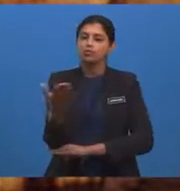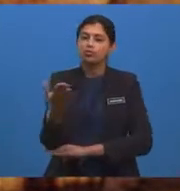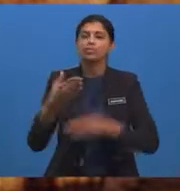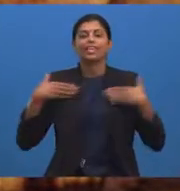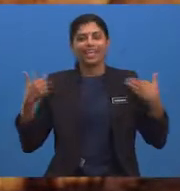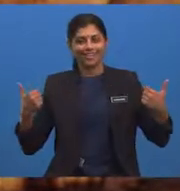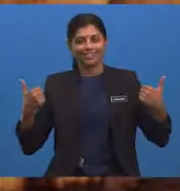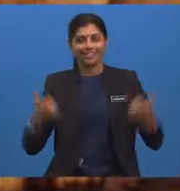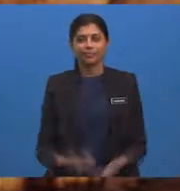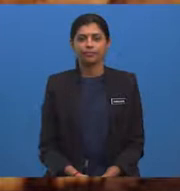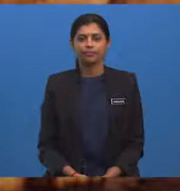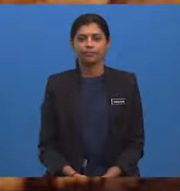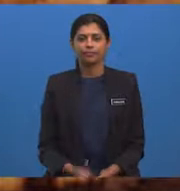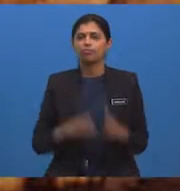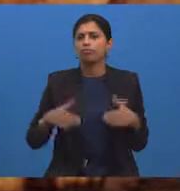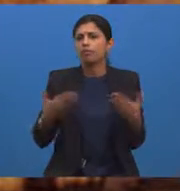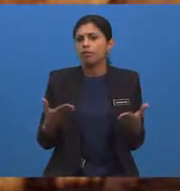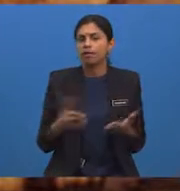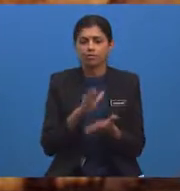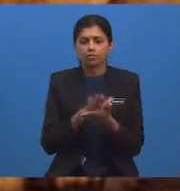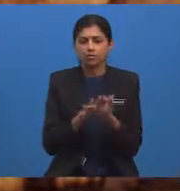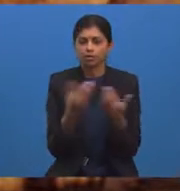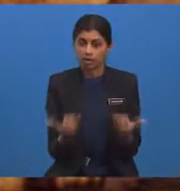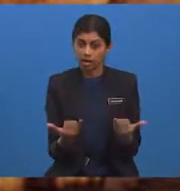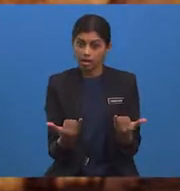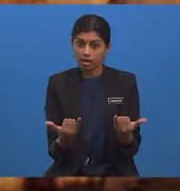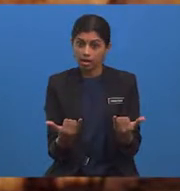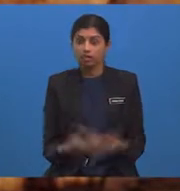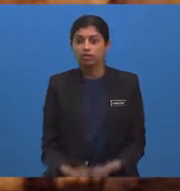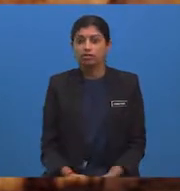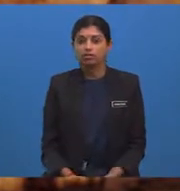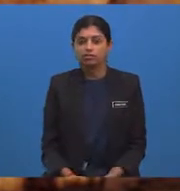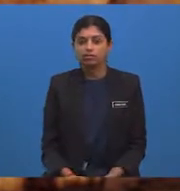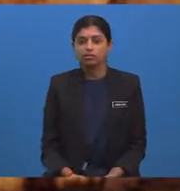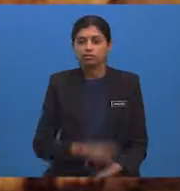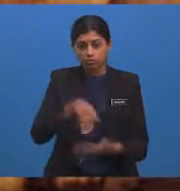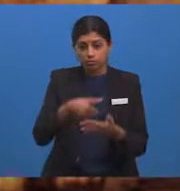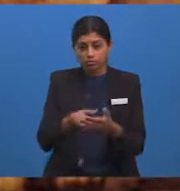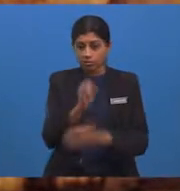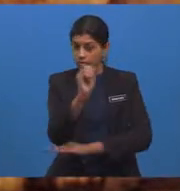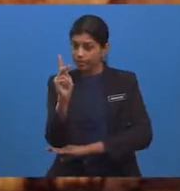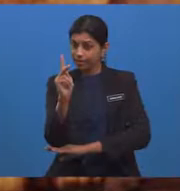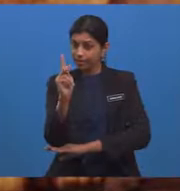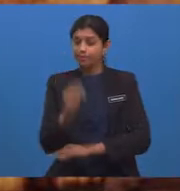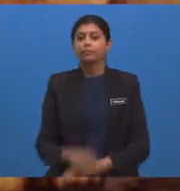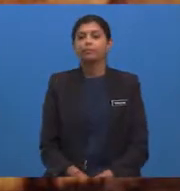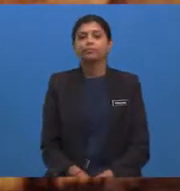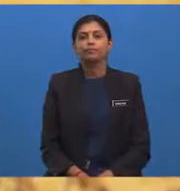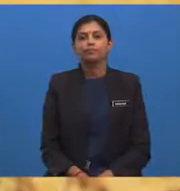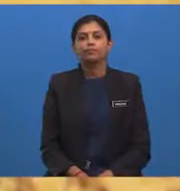sihat. Bagaimana dengan sesi persekolahan kamu? Cikgu harap semuanya dalam keadaan baik dan selamat,